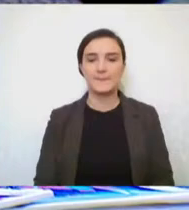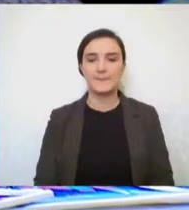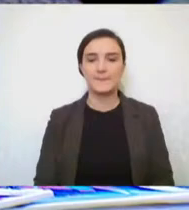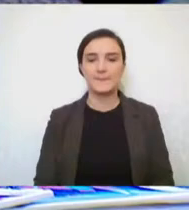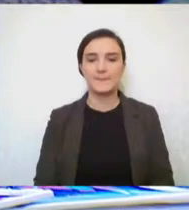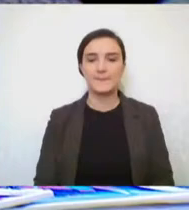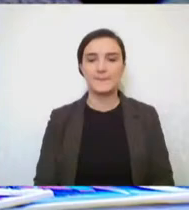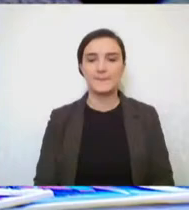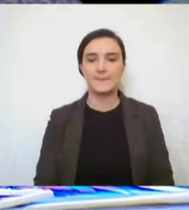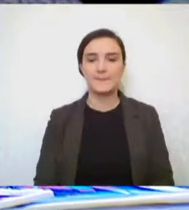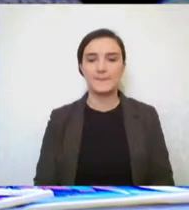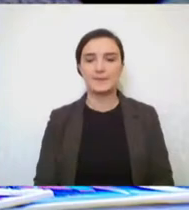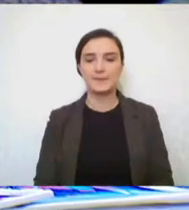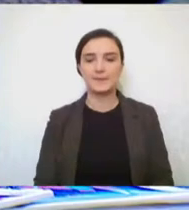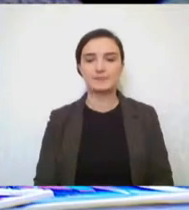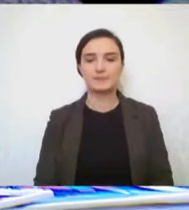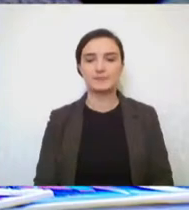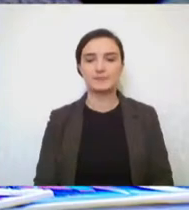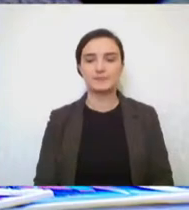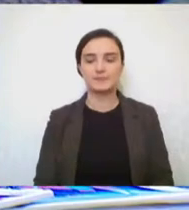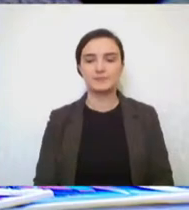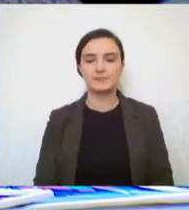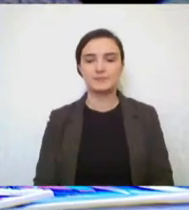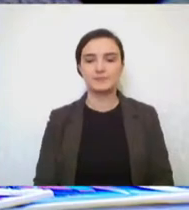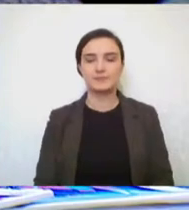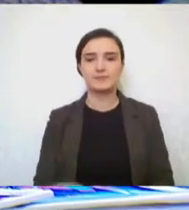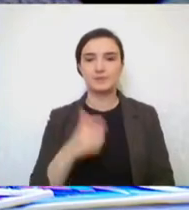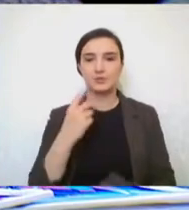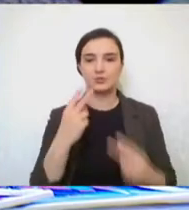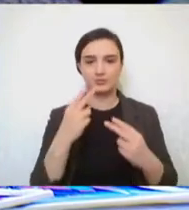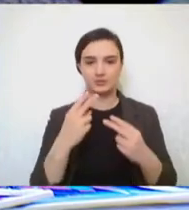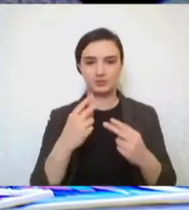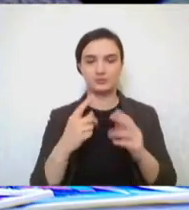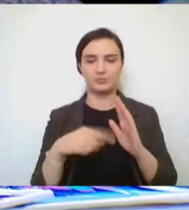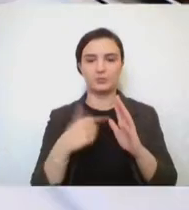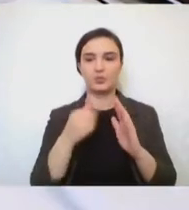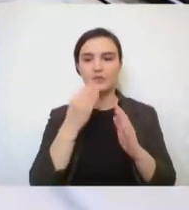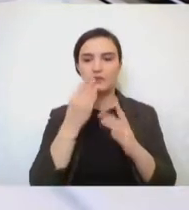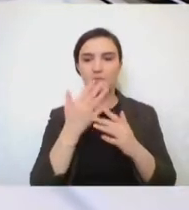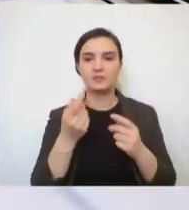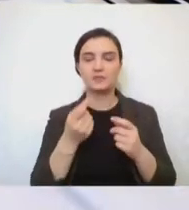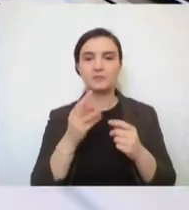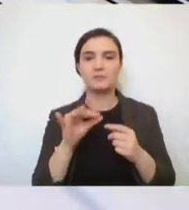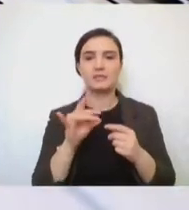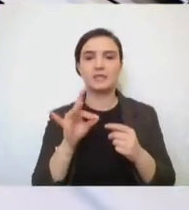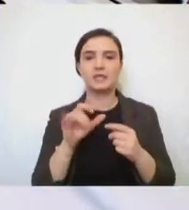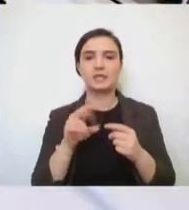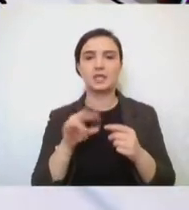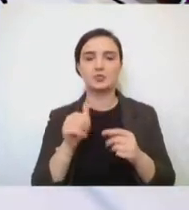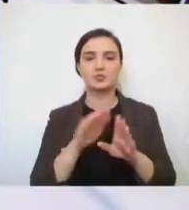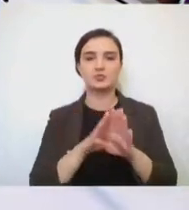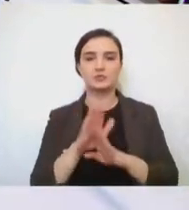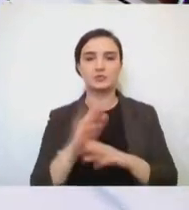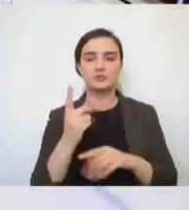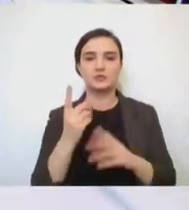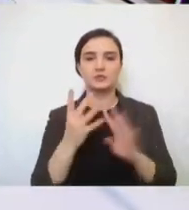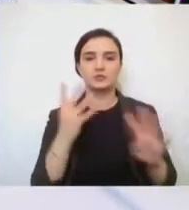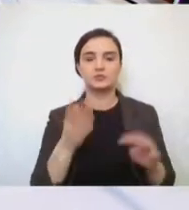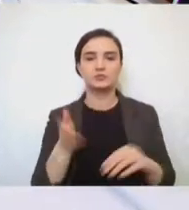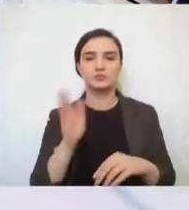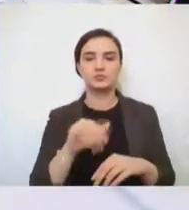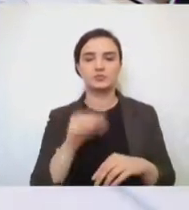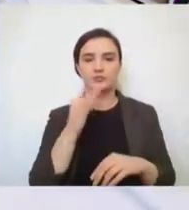შემდეგ, სითხის დაკარგვის შემდეგ, როგორ შევივსოთ კვებით მინერალებიო? პირველ რიგში მოდით ვუთხრათ,